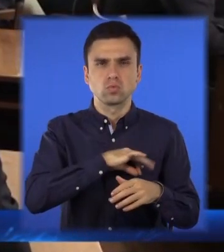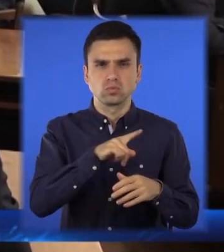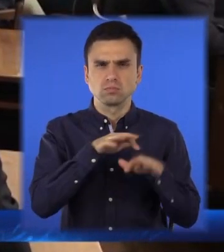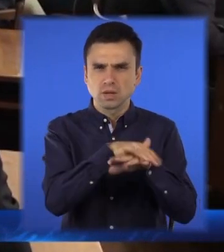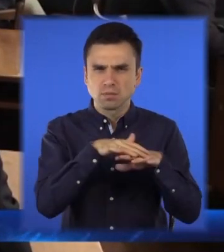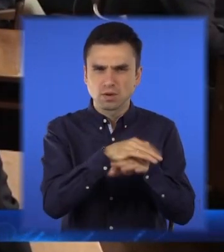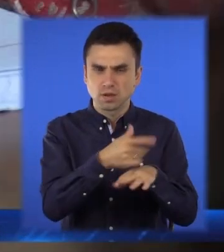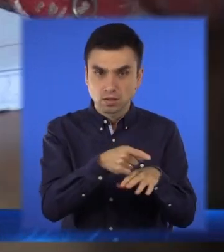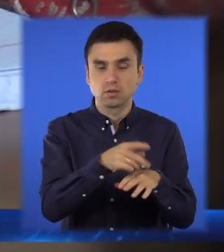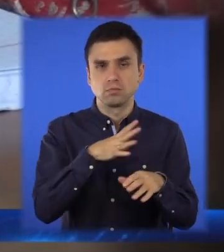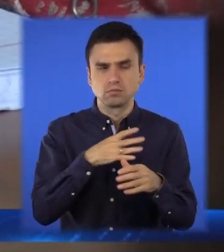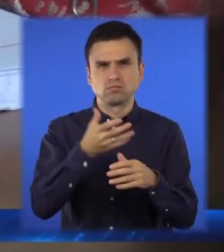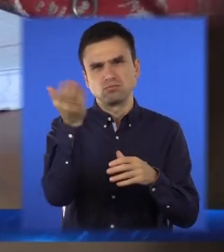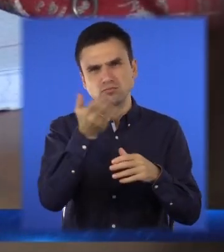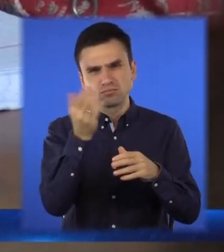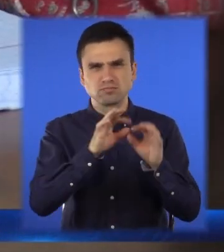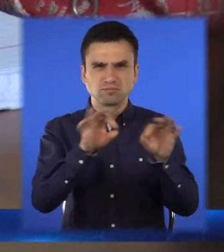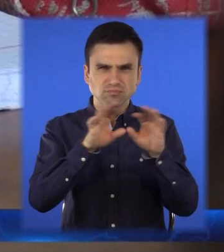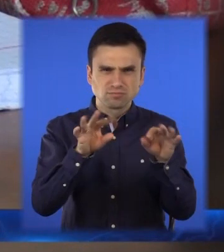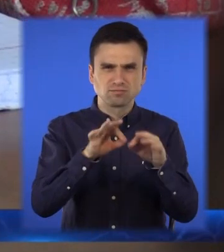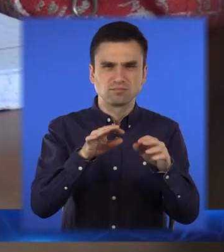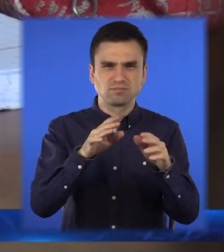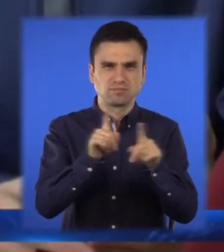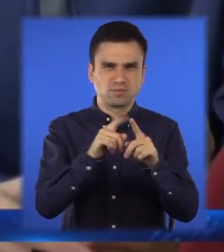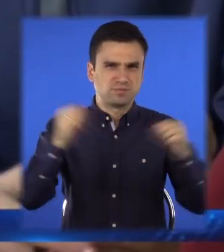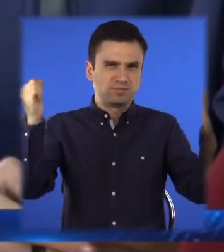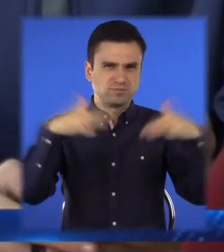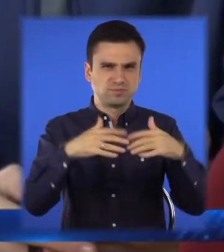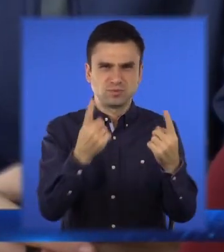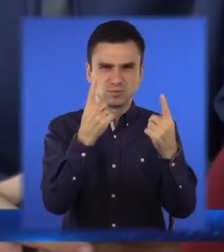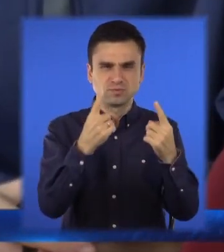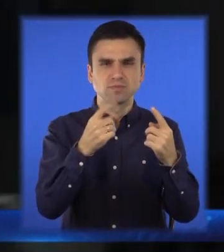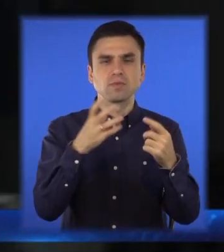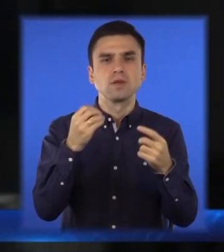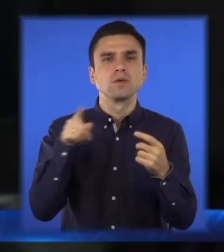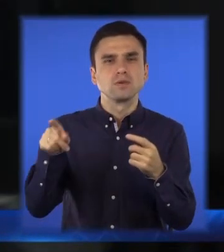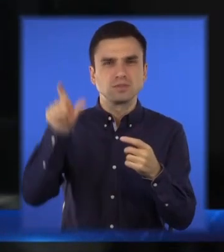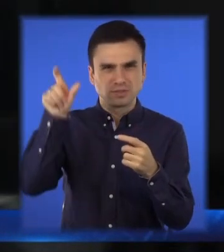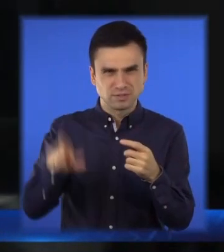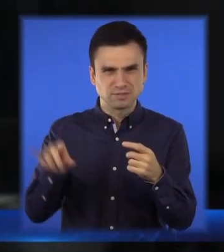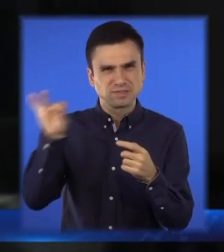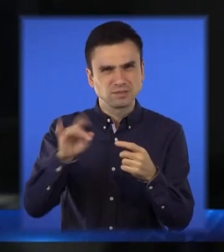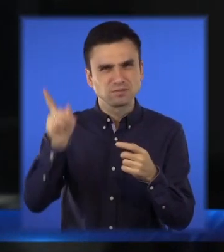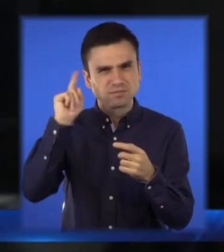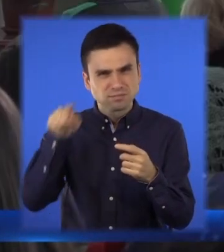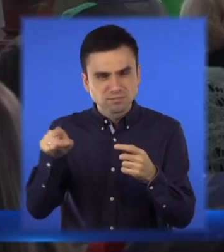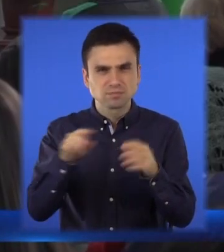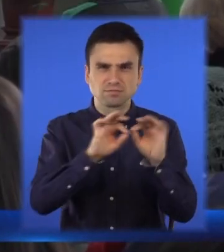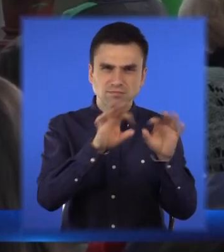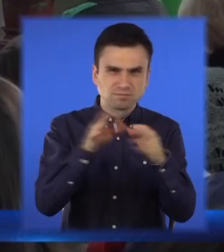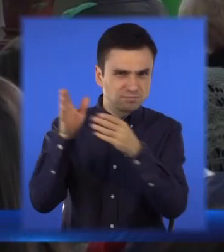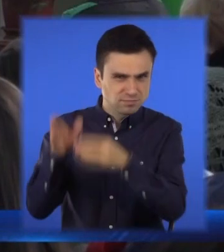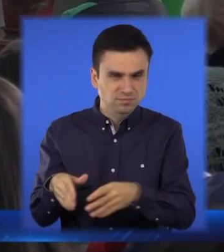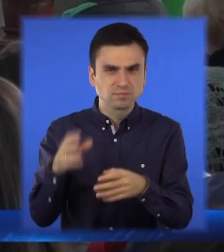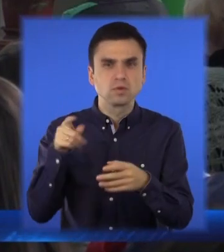видатного педагога. Відкривали невідомі факти з його життя, цитували уривки з педагогічних праць. Також